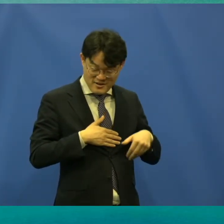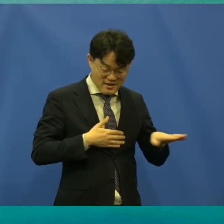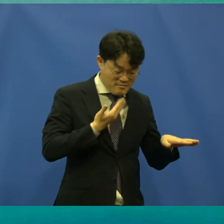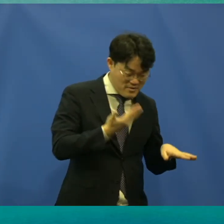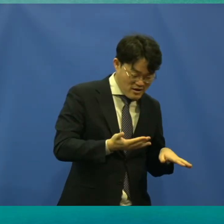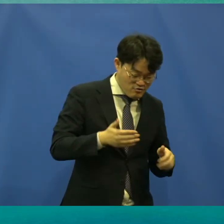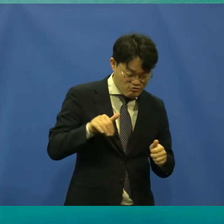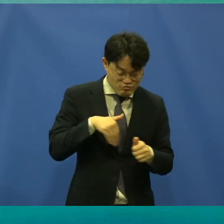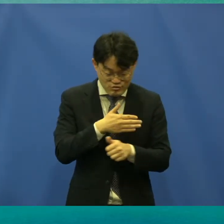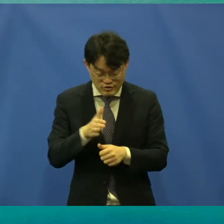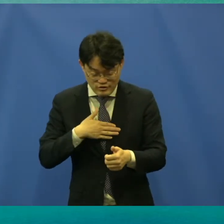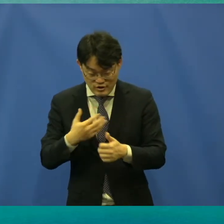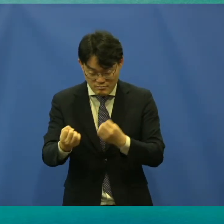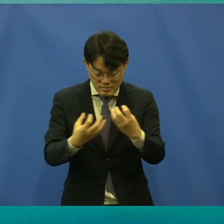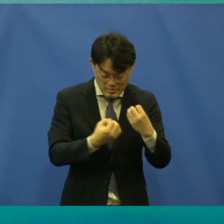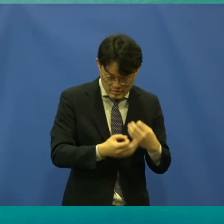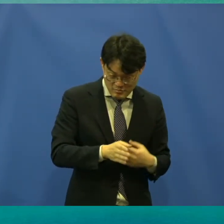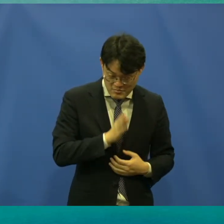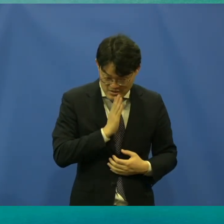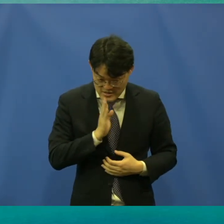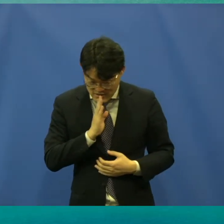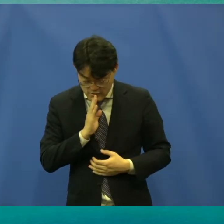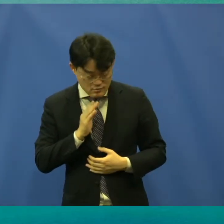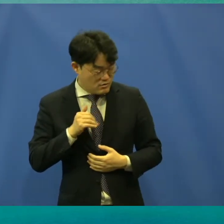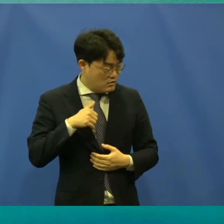편인 것처럼 보였습니다. 그런데 이상하게 꼬여요.